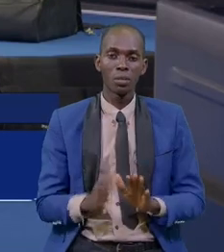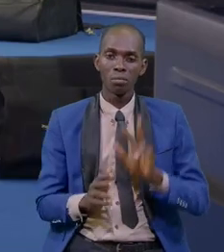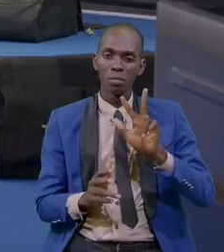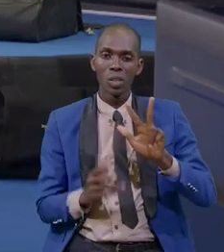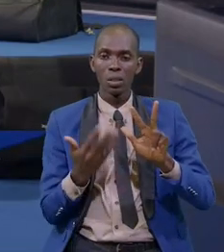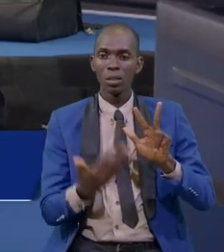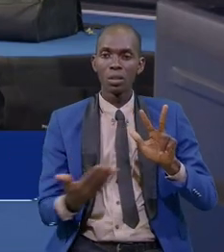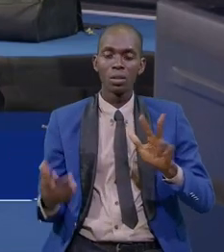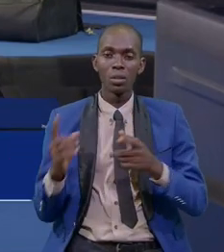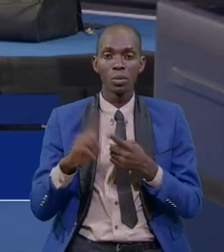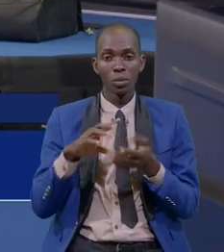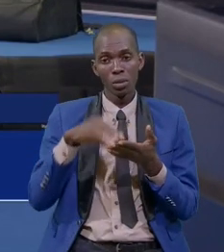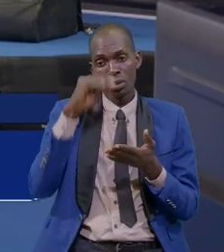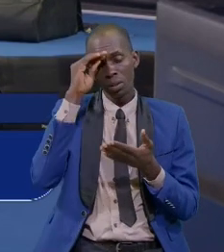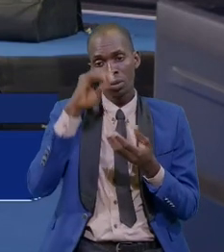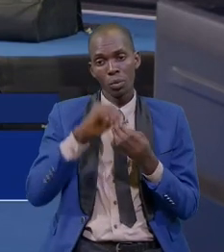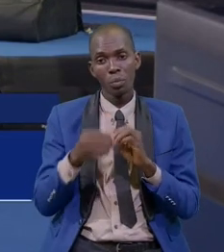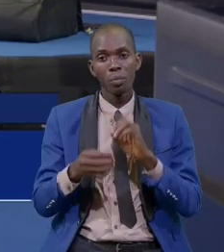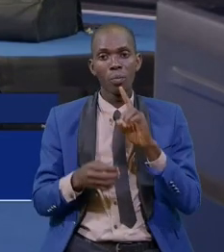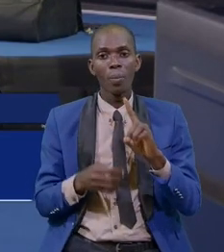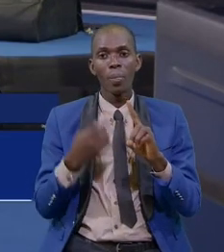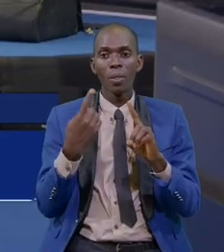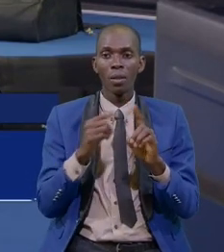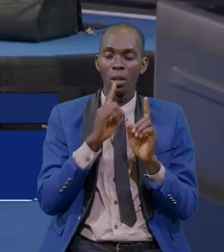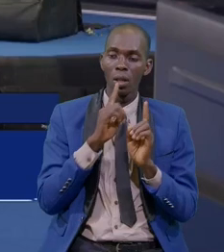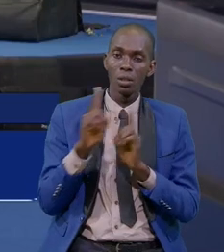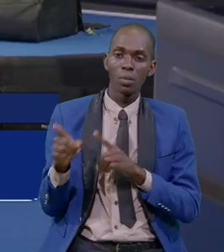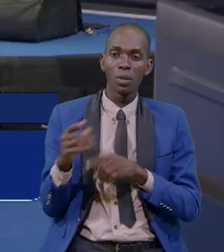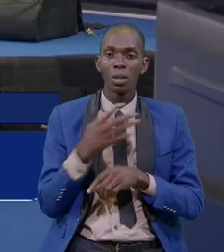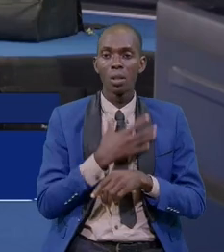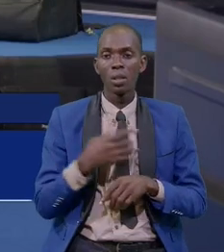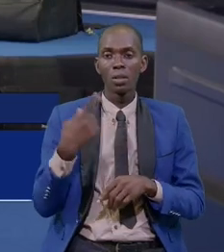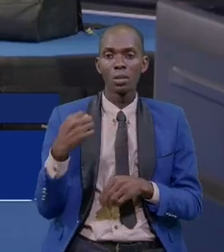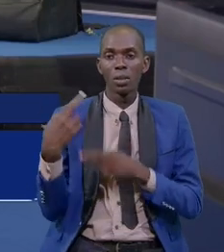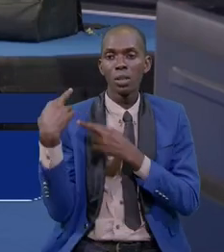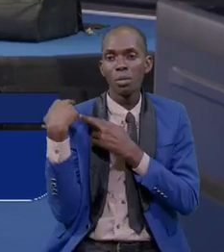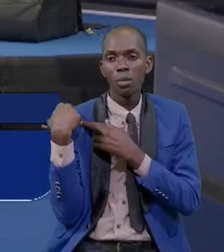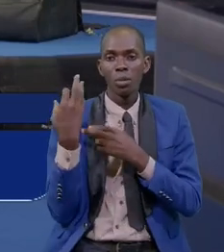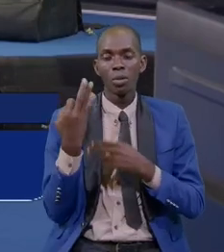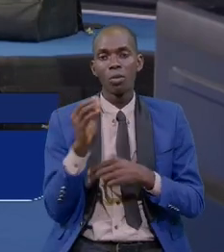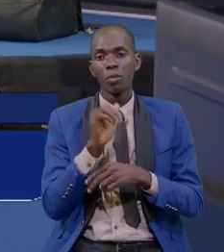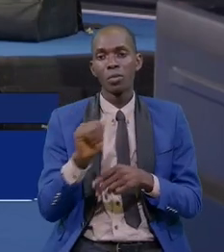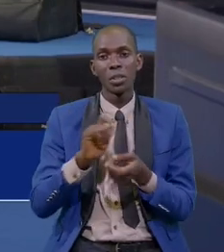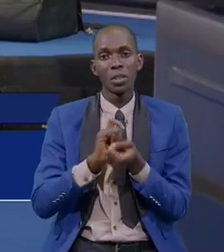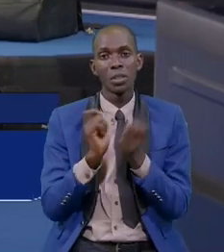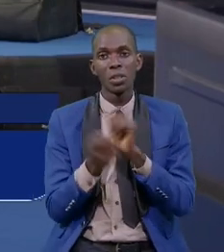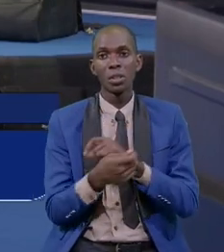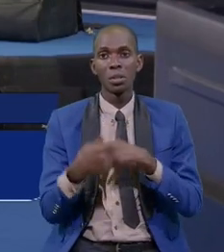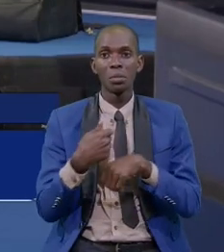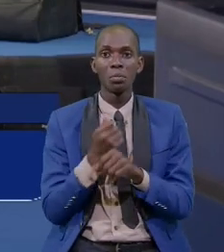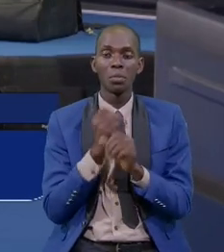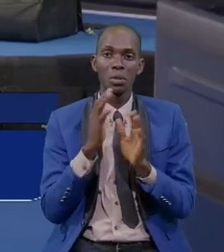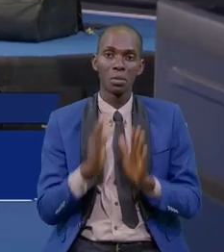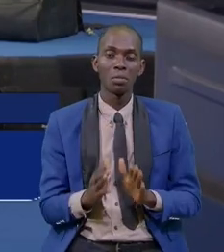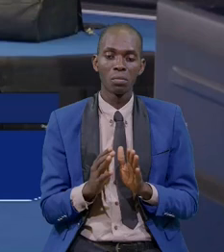de trois choses. Numéro un, nous parlons de la réponse et la responsabilité d'un acteur de changement.